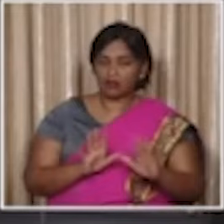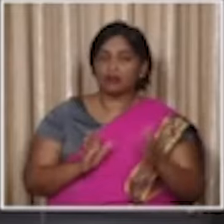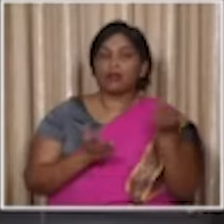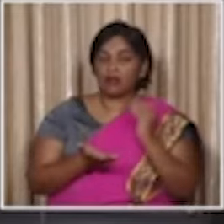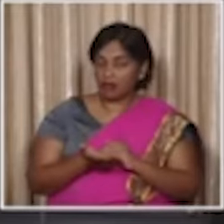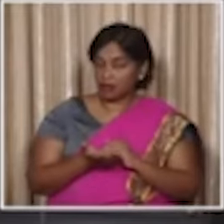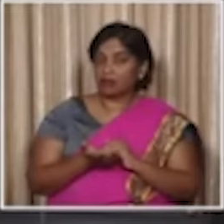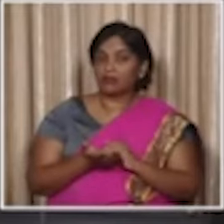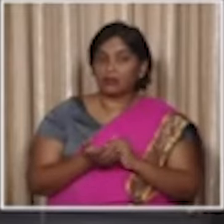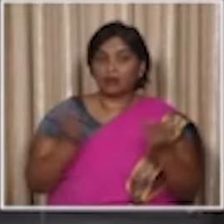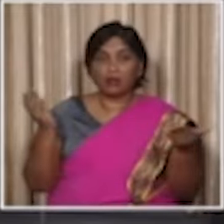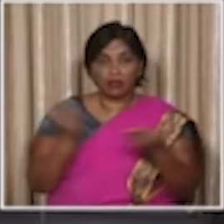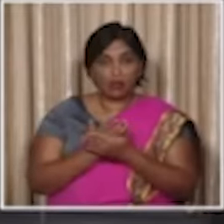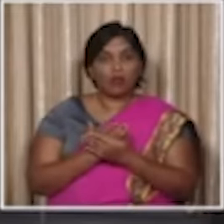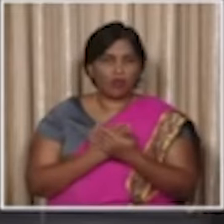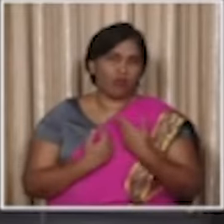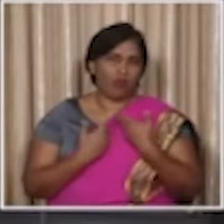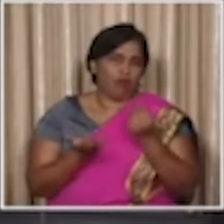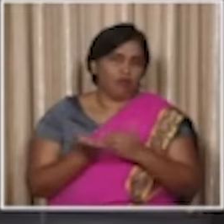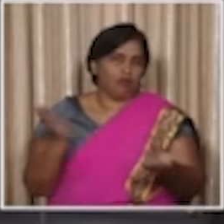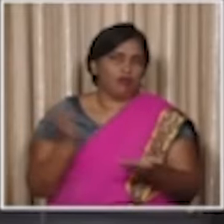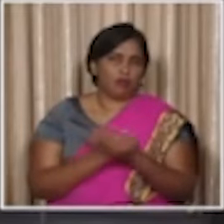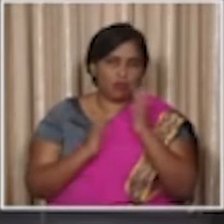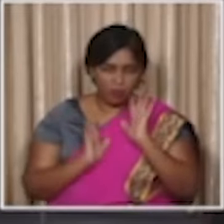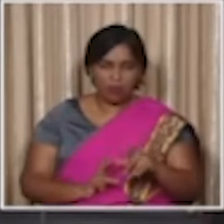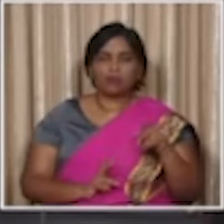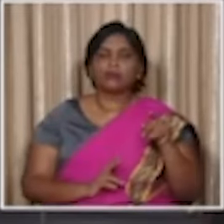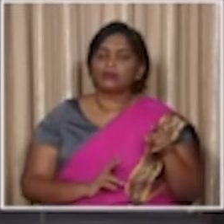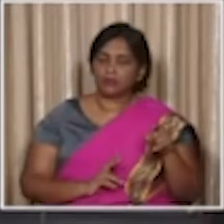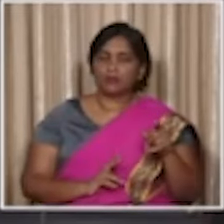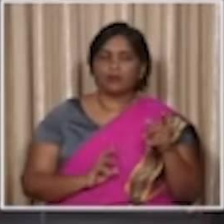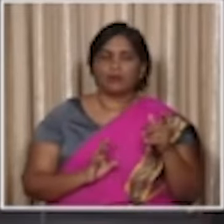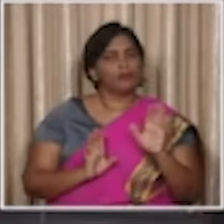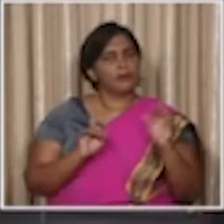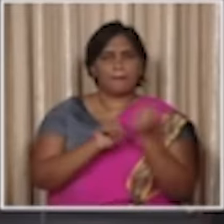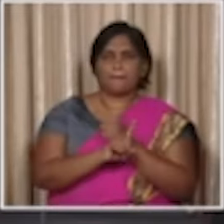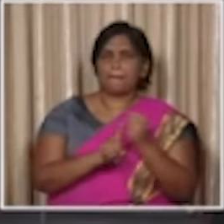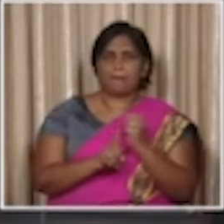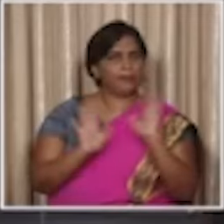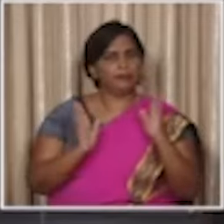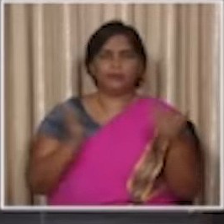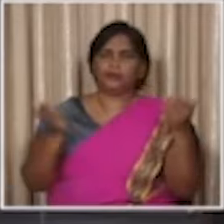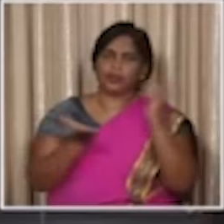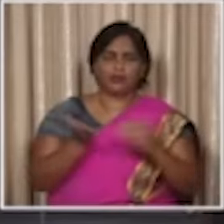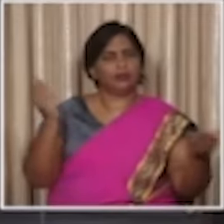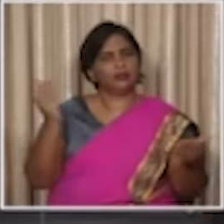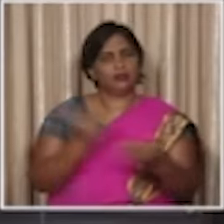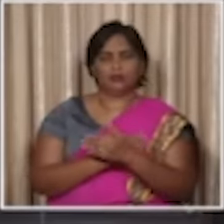කළ යුතුයි කියලා විශ්වාසයක් තියෙනවා නම් ඒ සඳහා බලපෑමක් ඇති කරන්නත් රජය සූදානම් නැහැ.